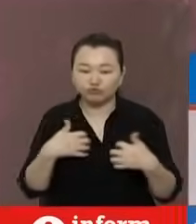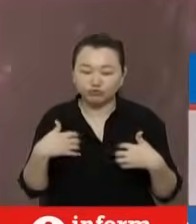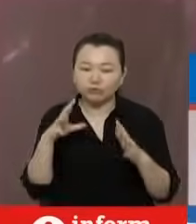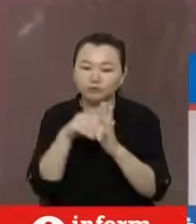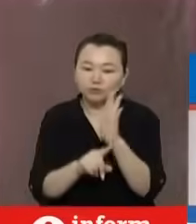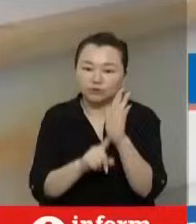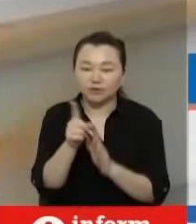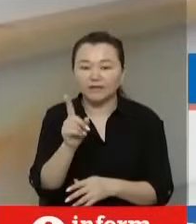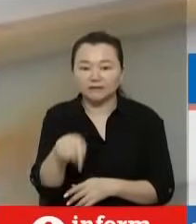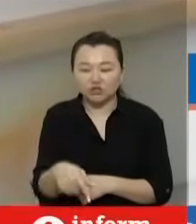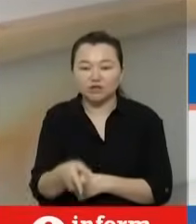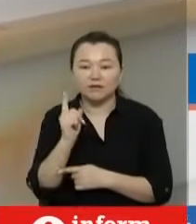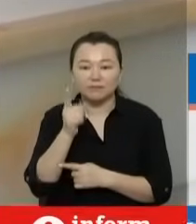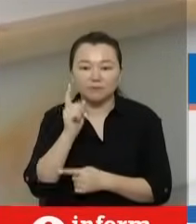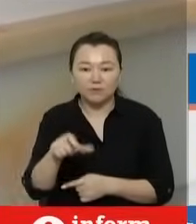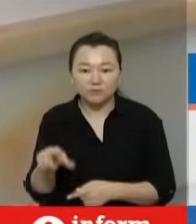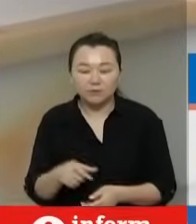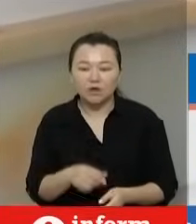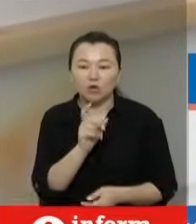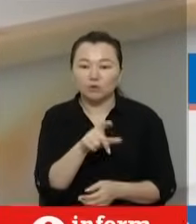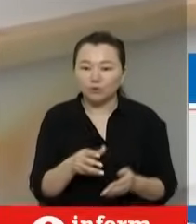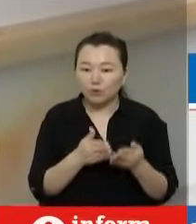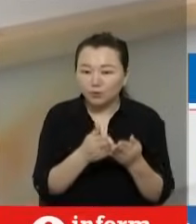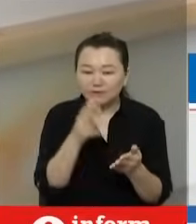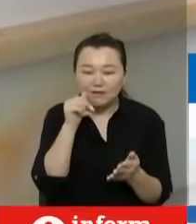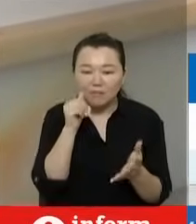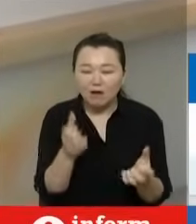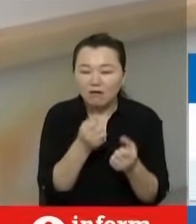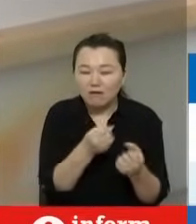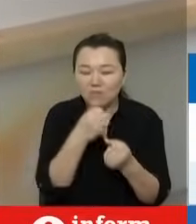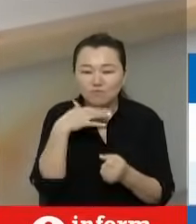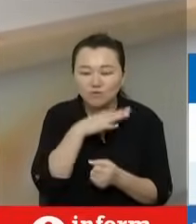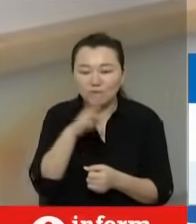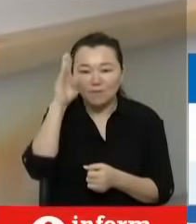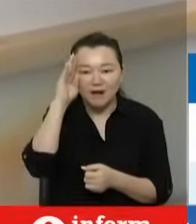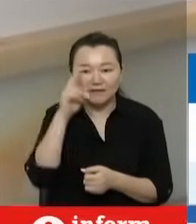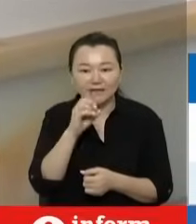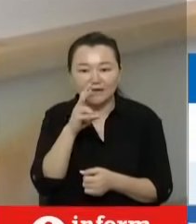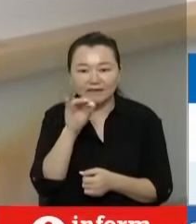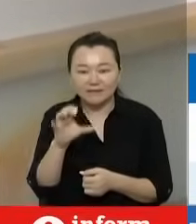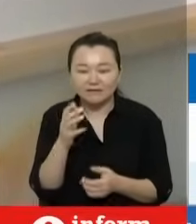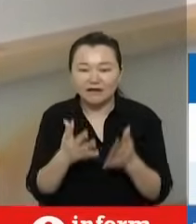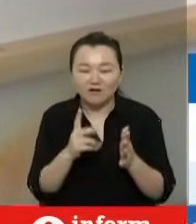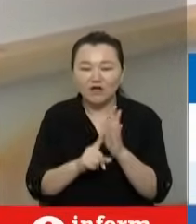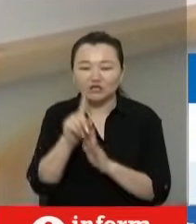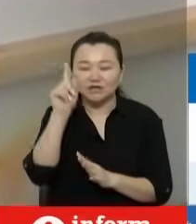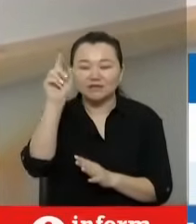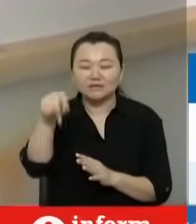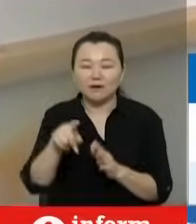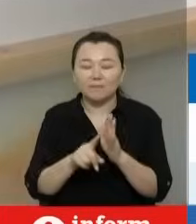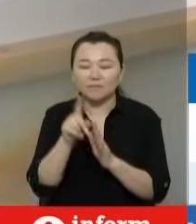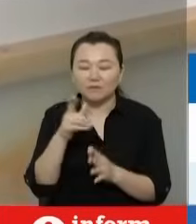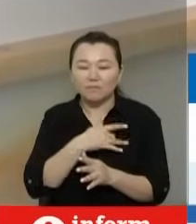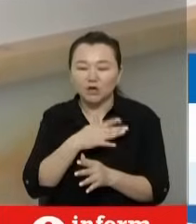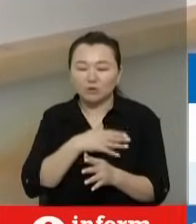и рыбаки. Люди на лодках, вот собак много вывезли очень. У нас парнишка один, Денис, он, наверное, начинал еще с приюта, который